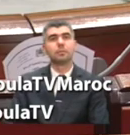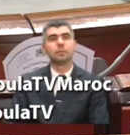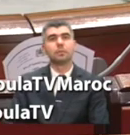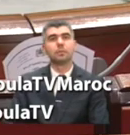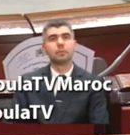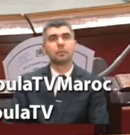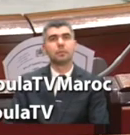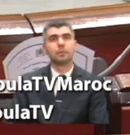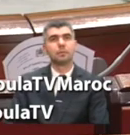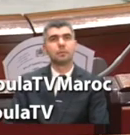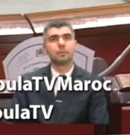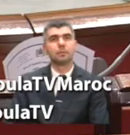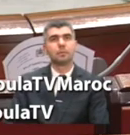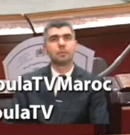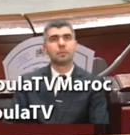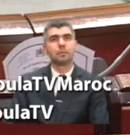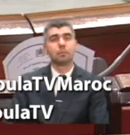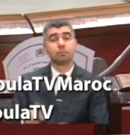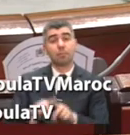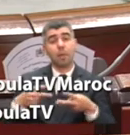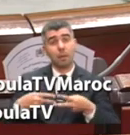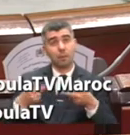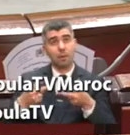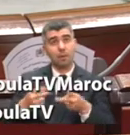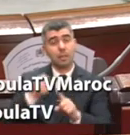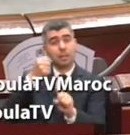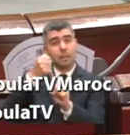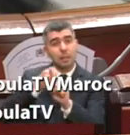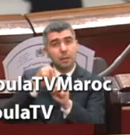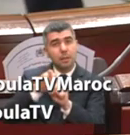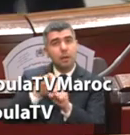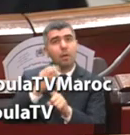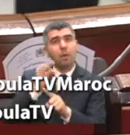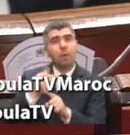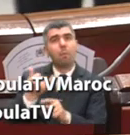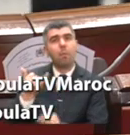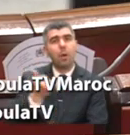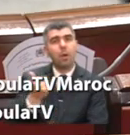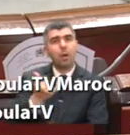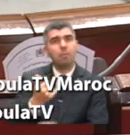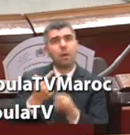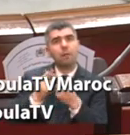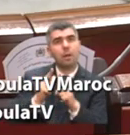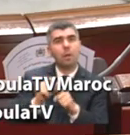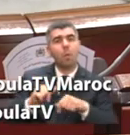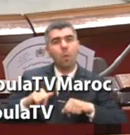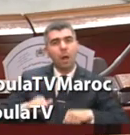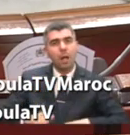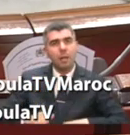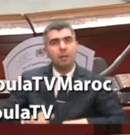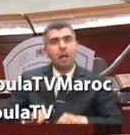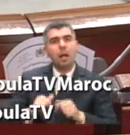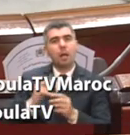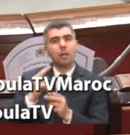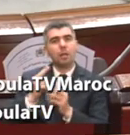المحترمه، باش نخبرك بأنه كاين واحد المجهودات كبيرة كتقوم بها بلادنا وزارة التربية الوطنية